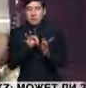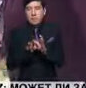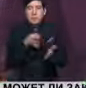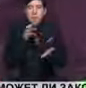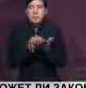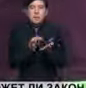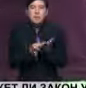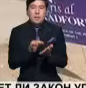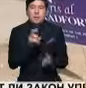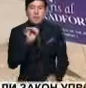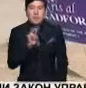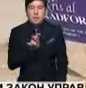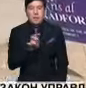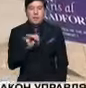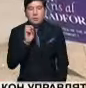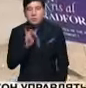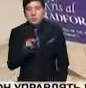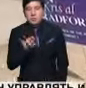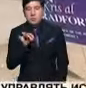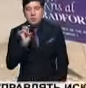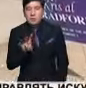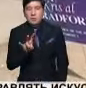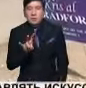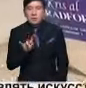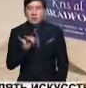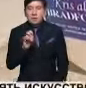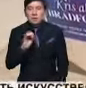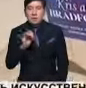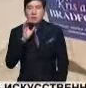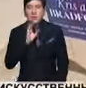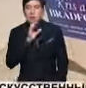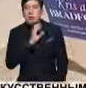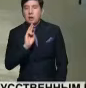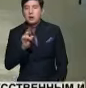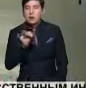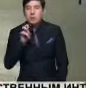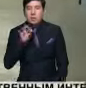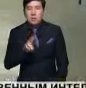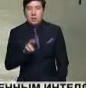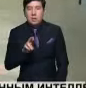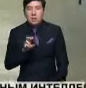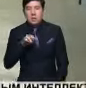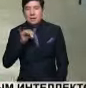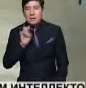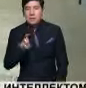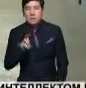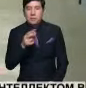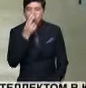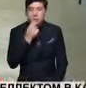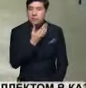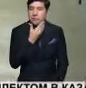них. Обычно это Джорджия, Мичиган, Пенсильвания, Северная Каролина и Висконсин. Трампу к этому не привыкать.